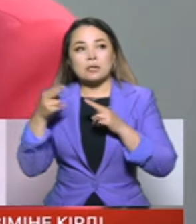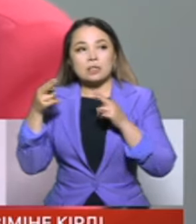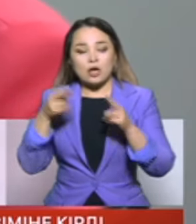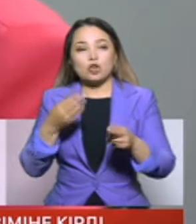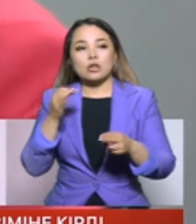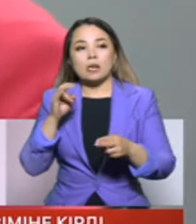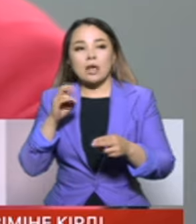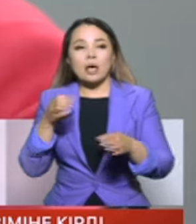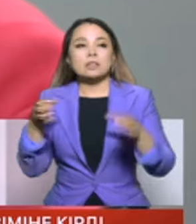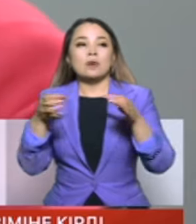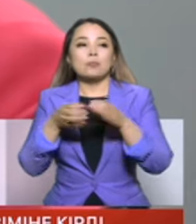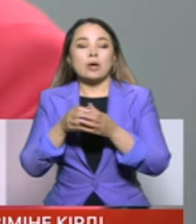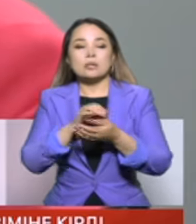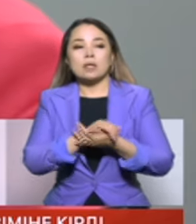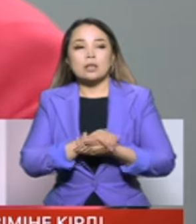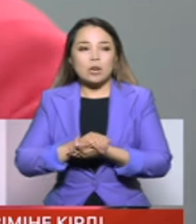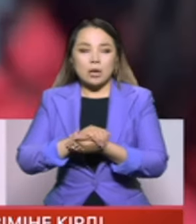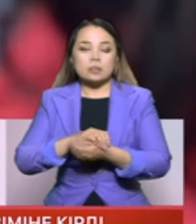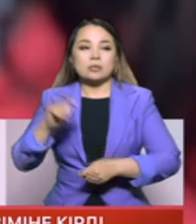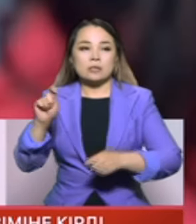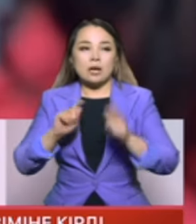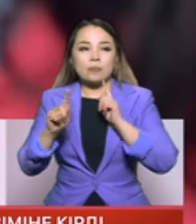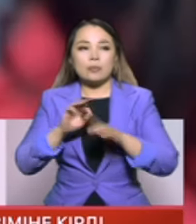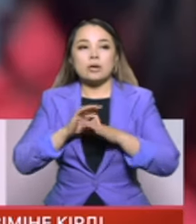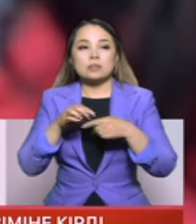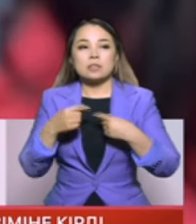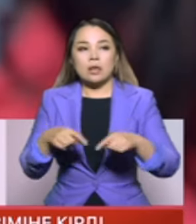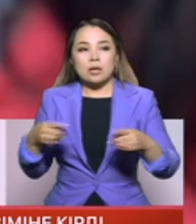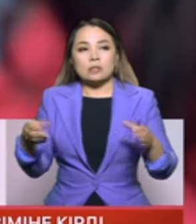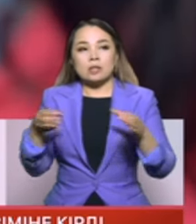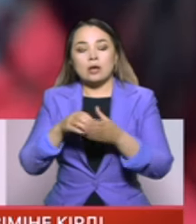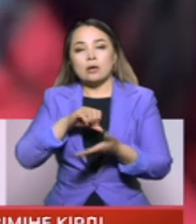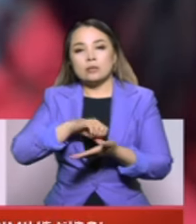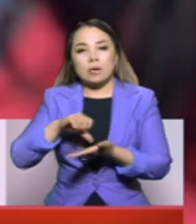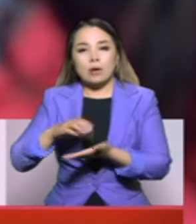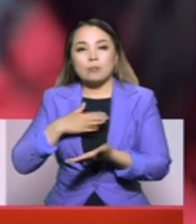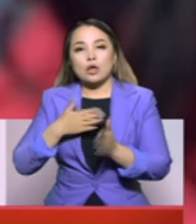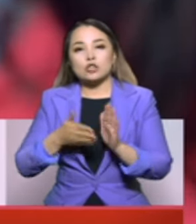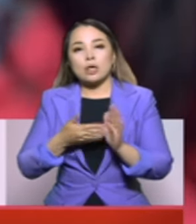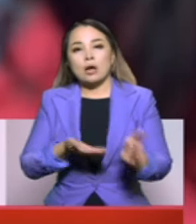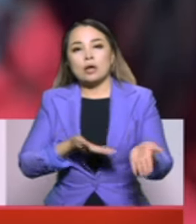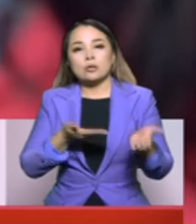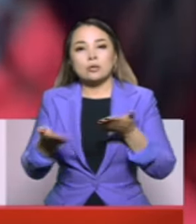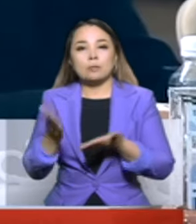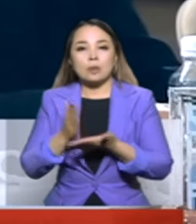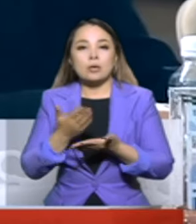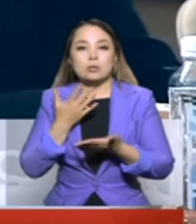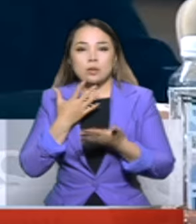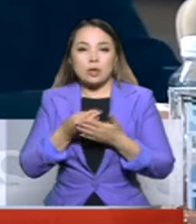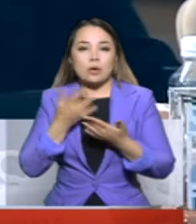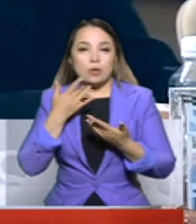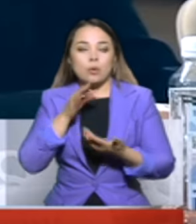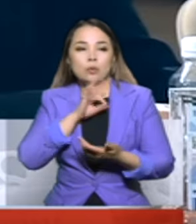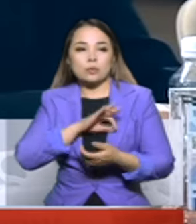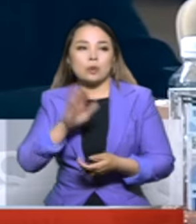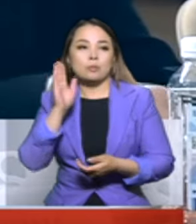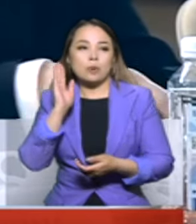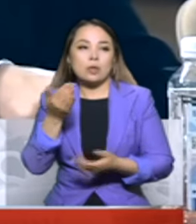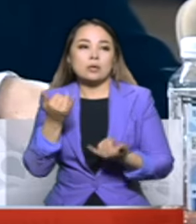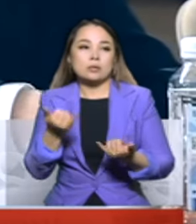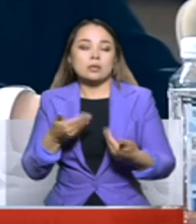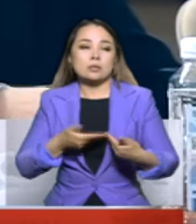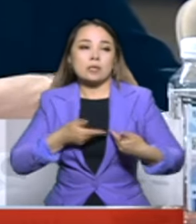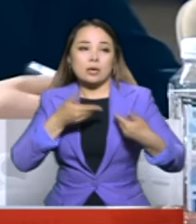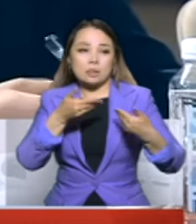Шанхай ынтымақтастық ұйымының саммиті және басқа да шаралар болады. Менің шақыртуым бар, әрине мен оны қолданамын деген. Әрі Қазақстан